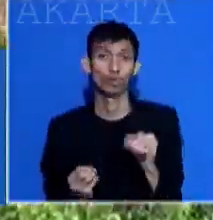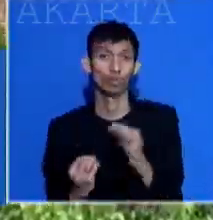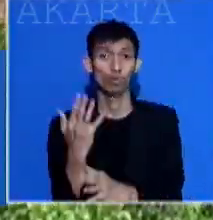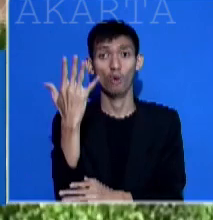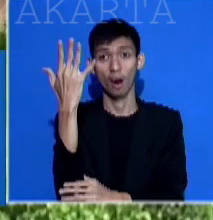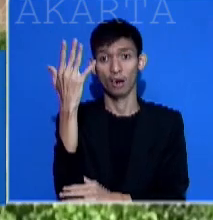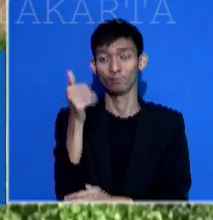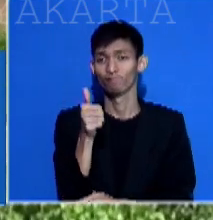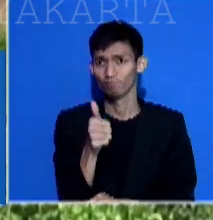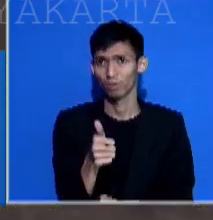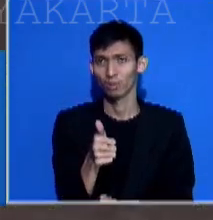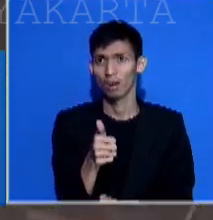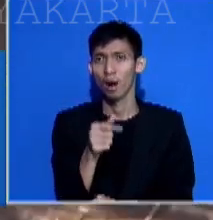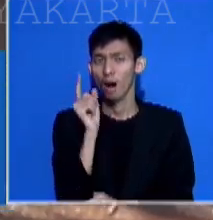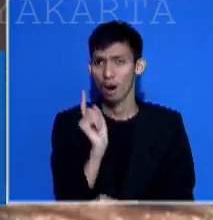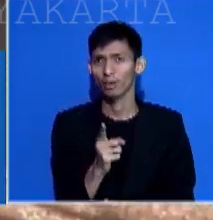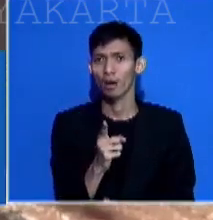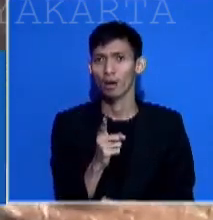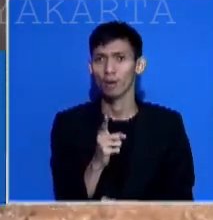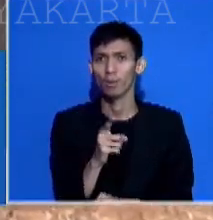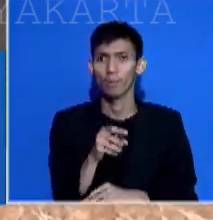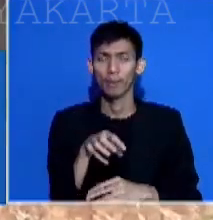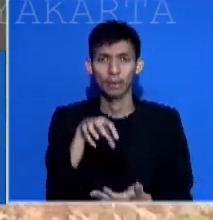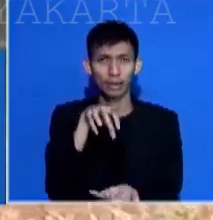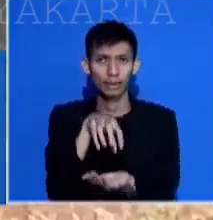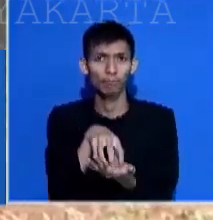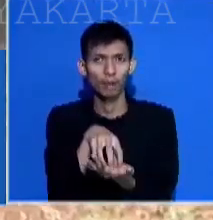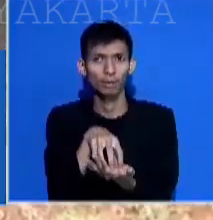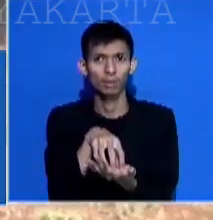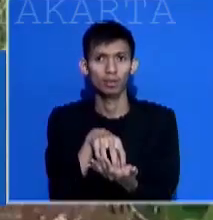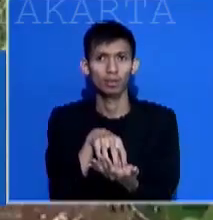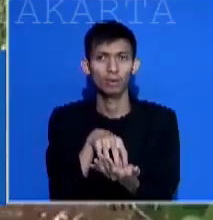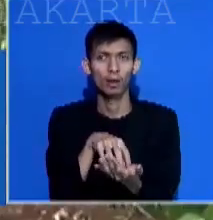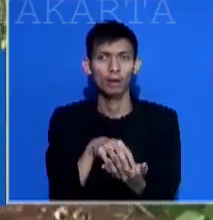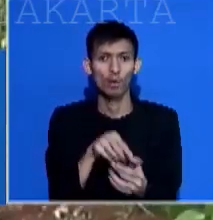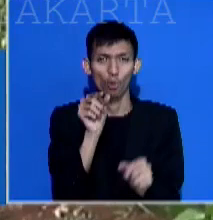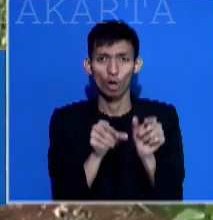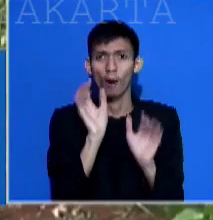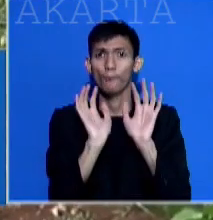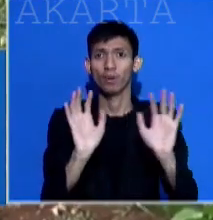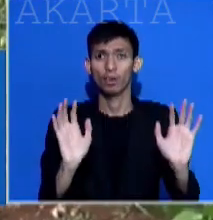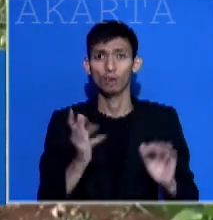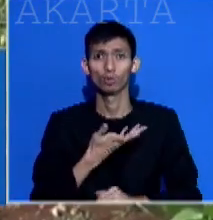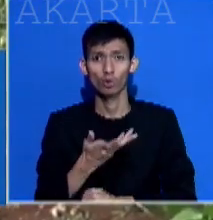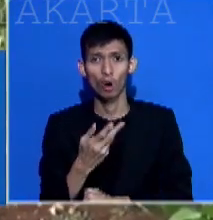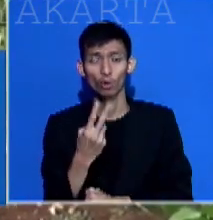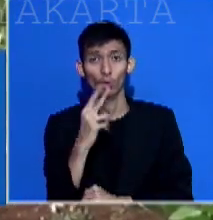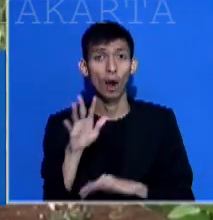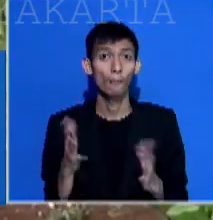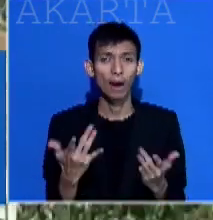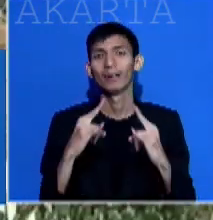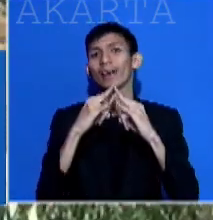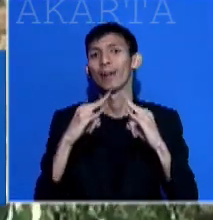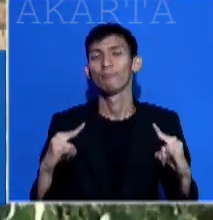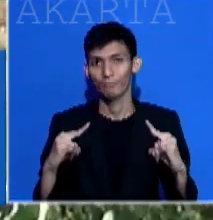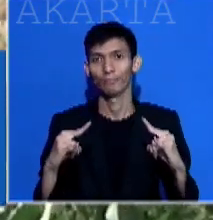wit cemoro menika padatanipun dados papan ingkang kathah dipun remeni kangge nindakaken krida kemah. Dumateng wisatawan ingkang remen